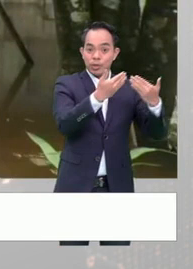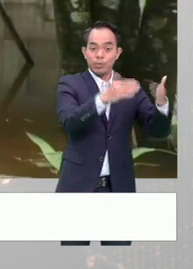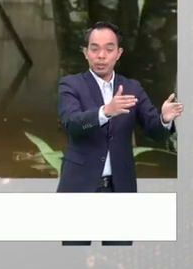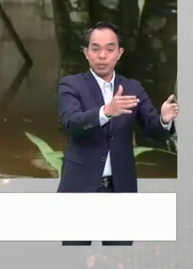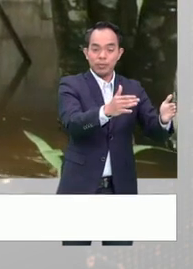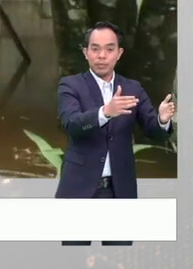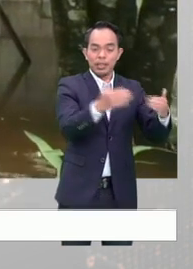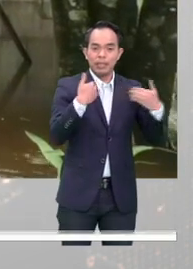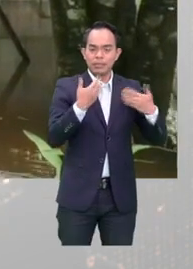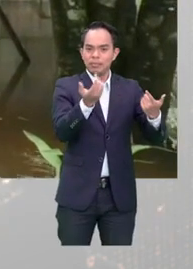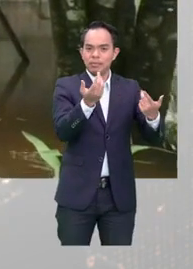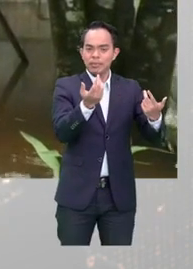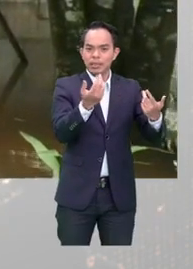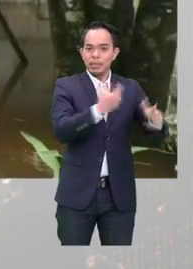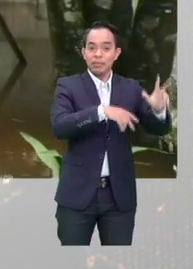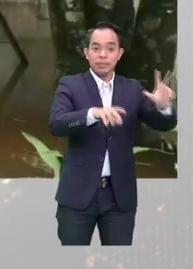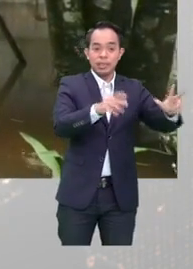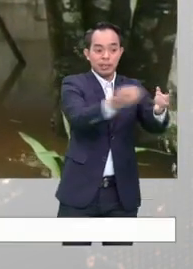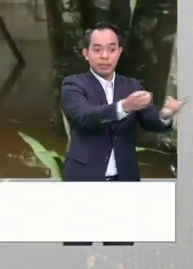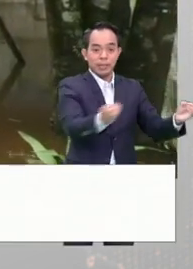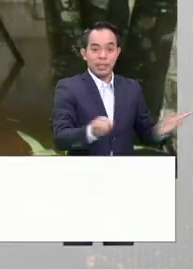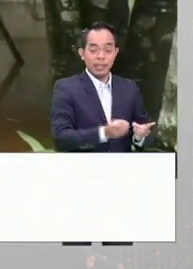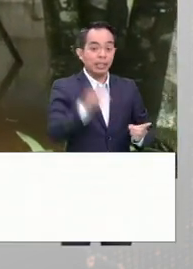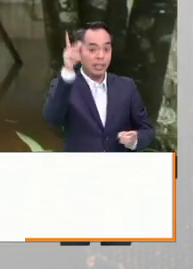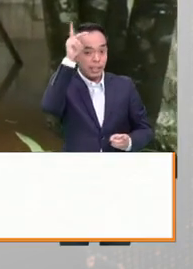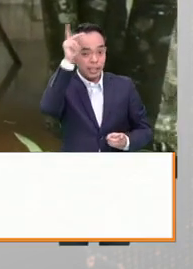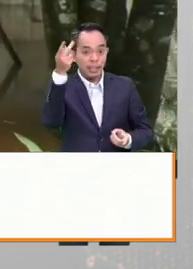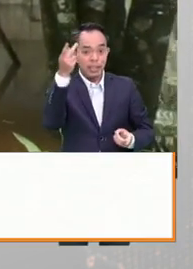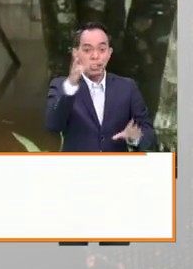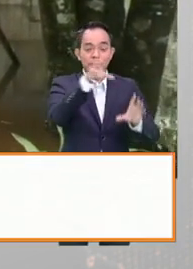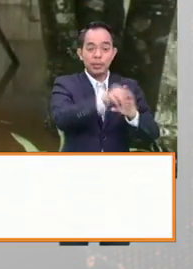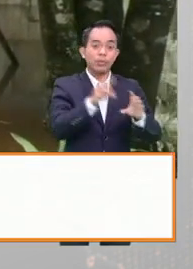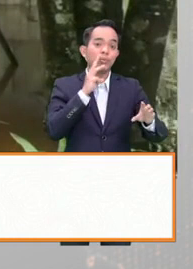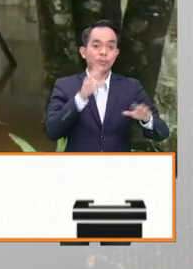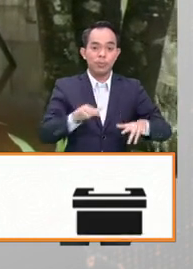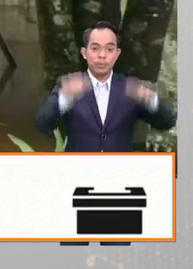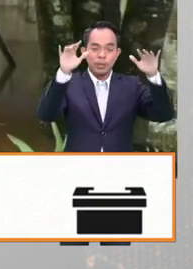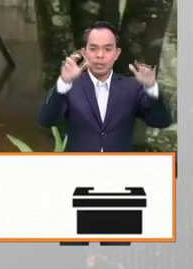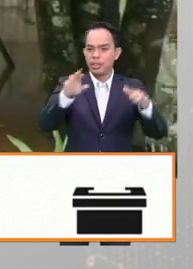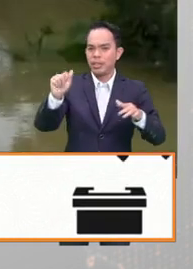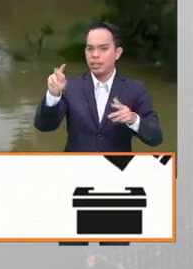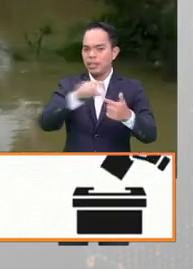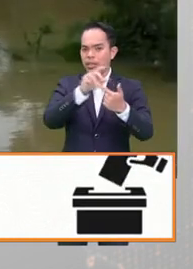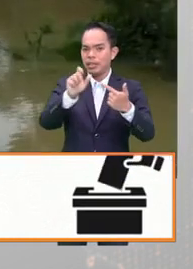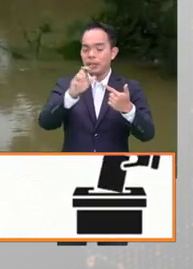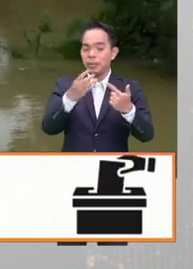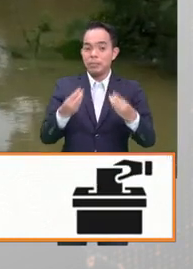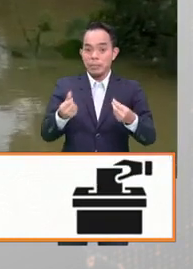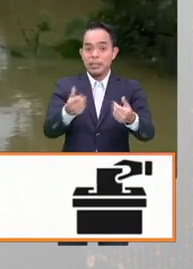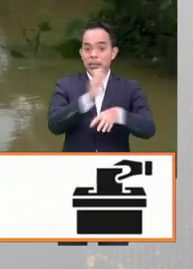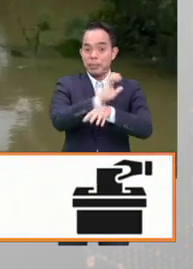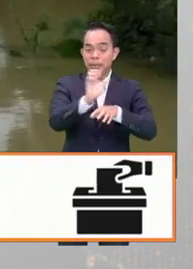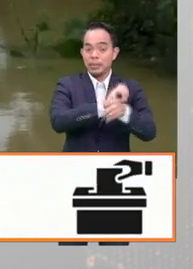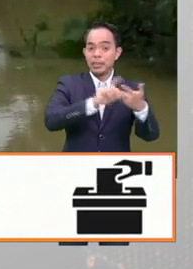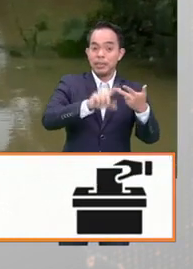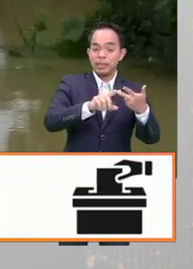eee tiga daerah ataupun 3 jajahan di lantai ini yang terlibat dengan banjir saya pada lontong panjang pasein emas dan juga di tanah